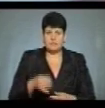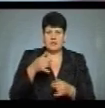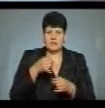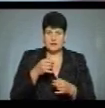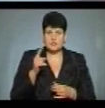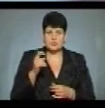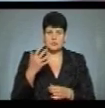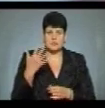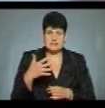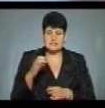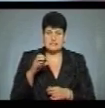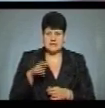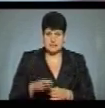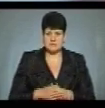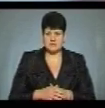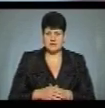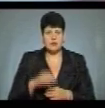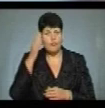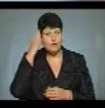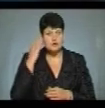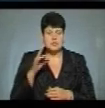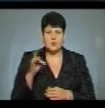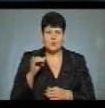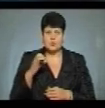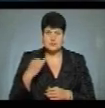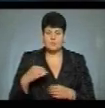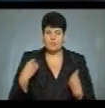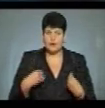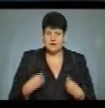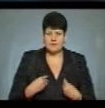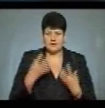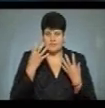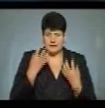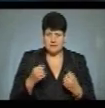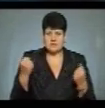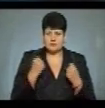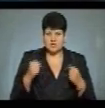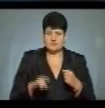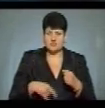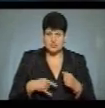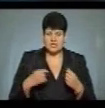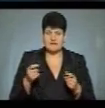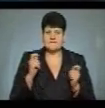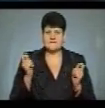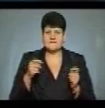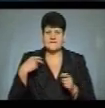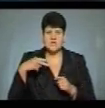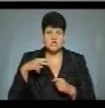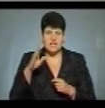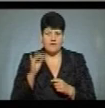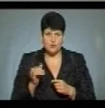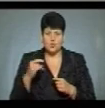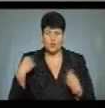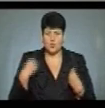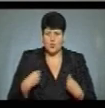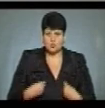Груб'яка 150 сантиметрів. Волосся русяве. Він був одягнений у темні спортивні штани, вишневу куртку та безрукавку,